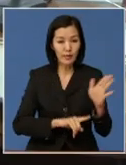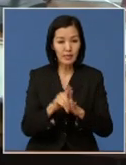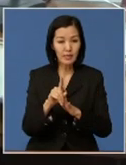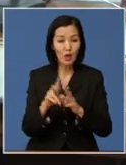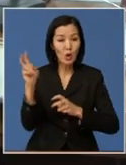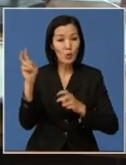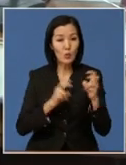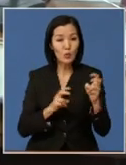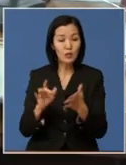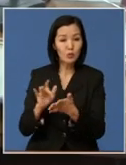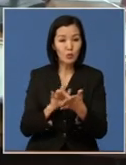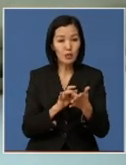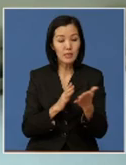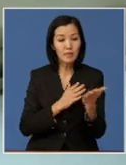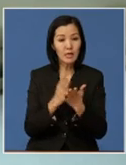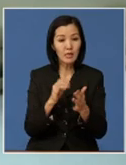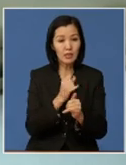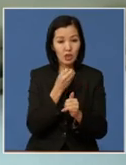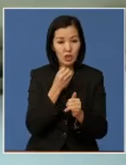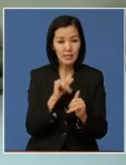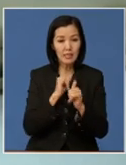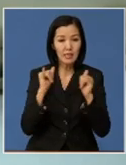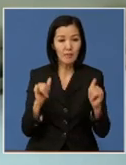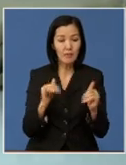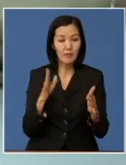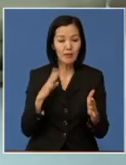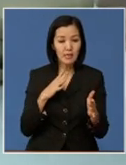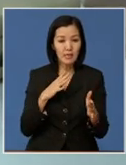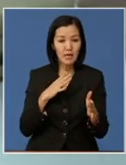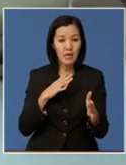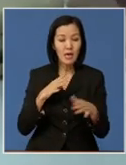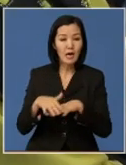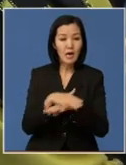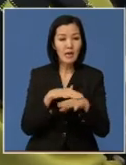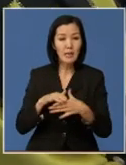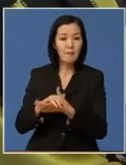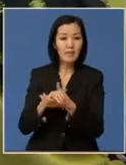қатар туризм сынды салалар қарқынды дамып келеді. Осының барлығы ел бірлігінің